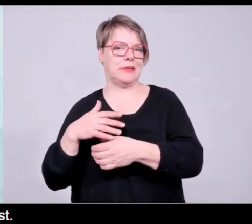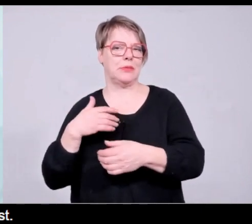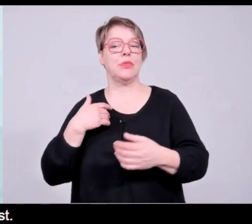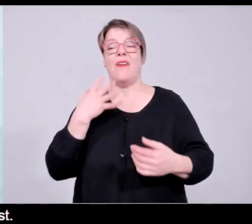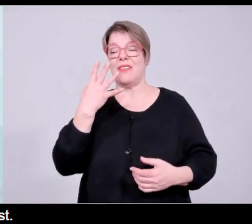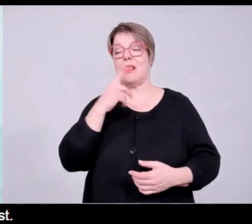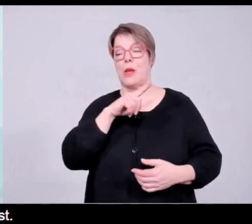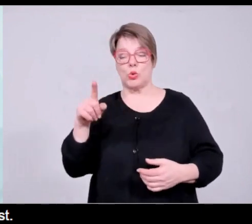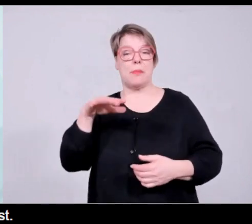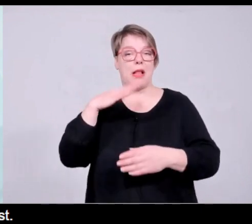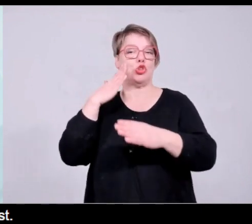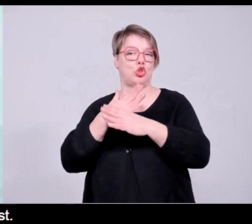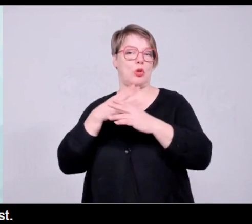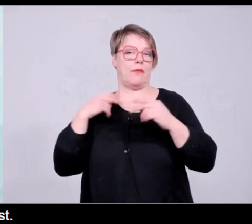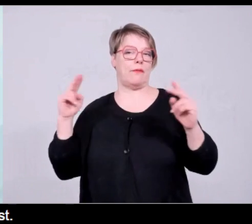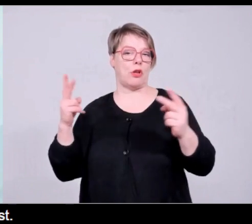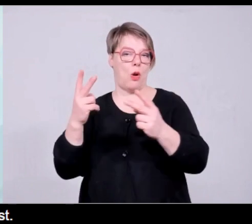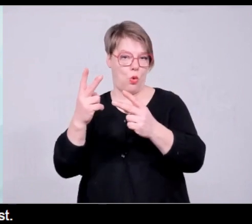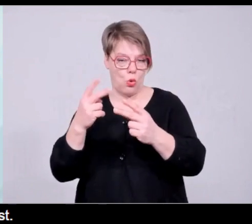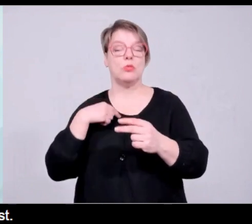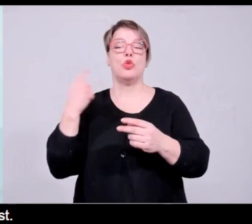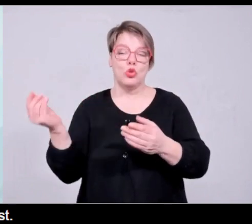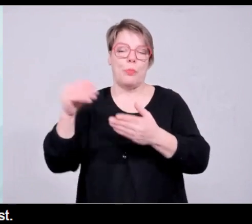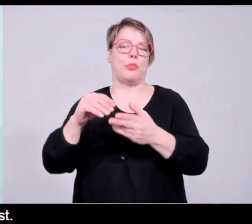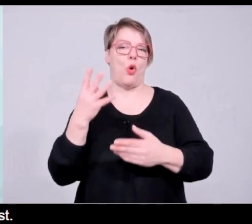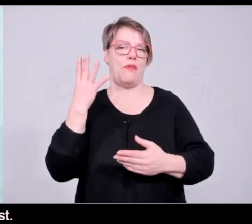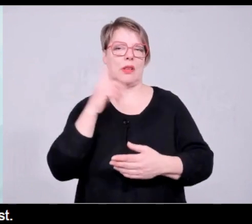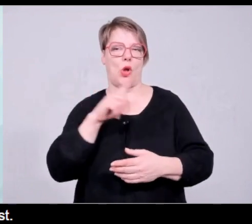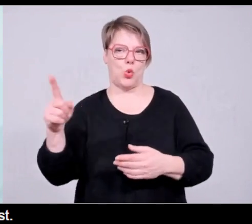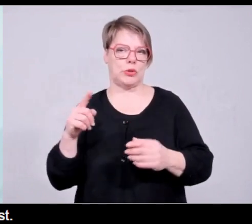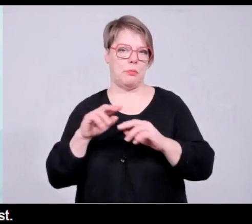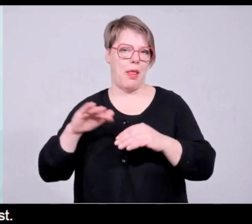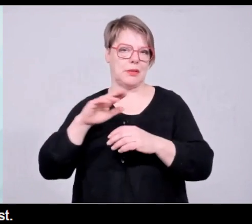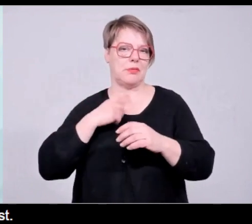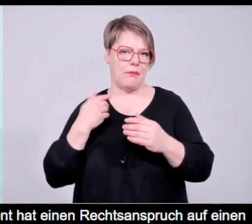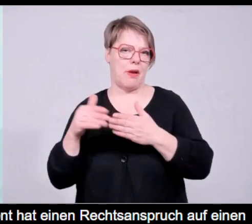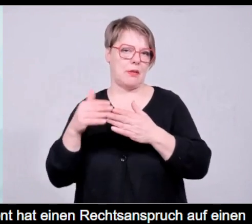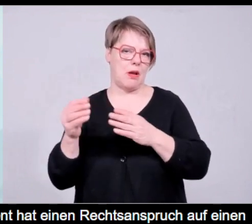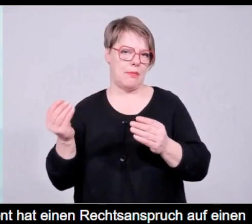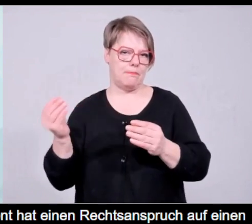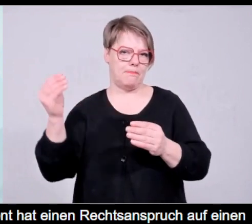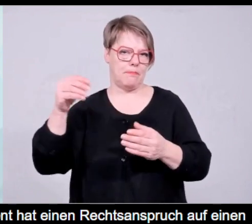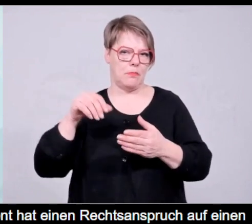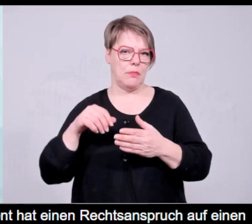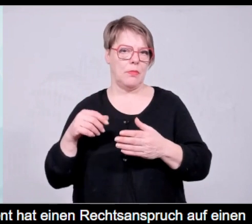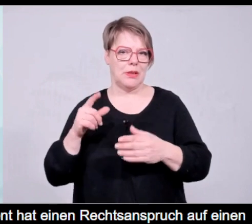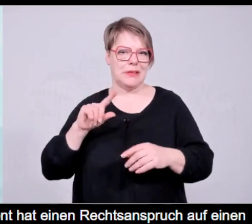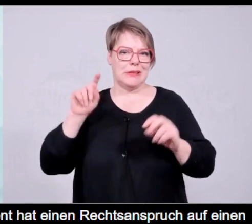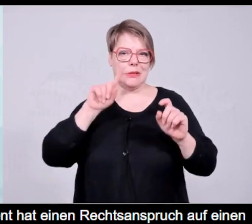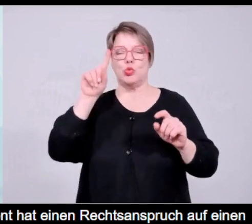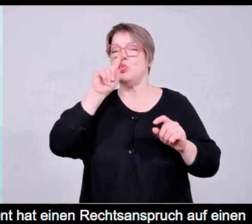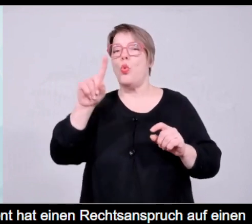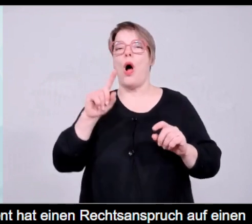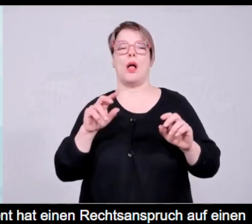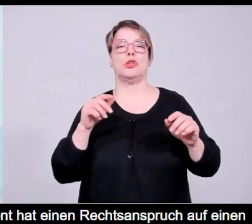geeinigt, dass wir Pflegestrukturen darstellen wollen. Also es geht nicht mehr in der Zukunft um die reine Frage eines stationären Platzes, sondern es